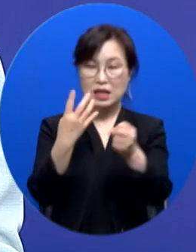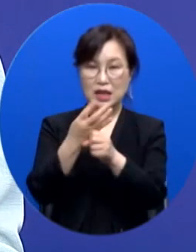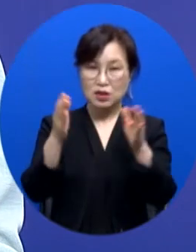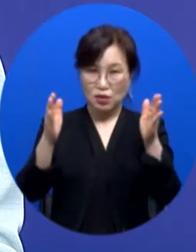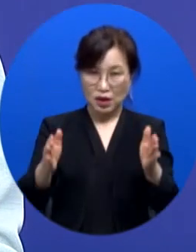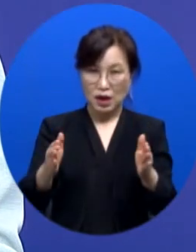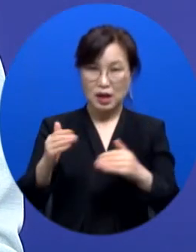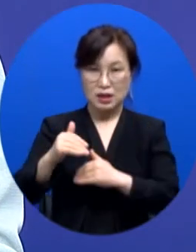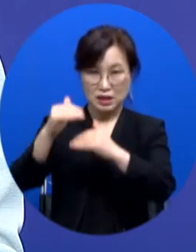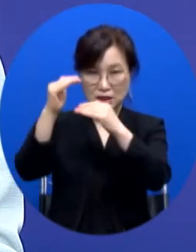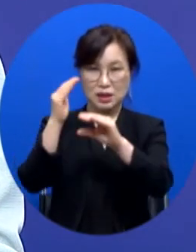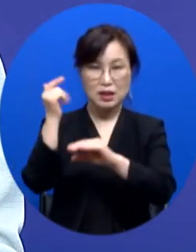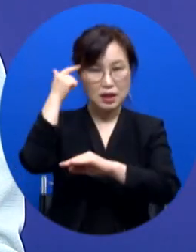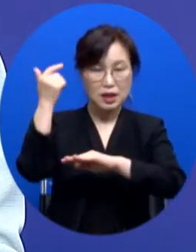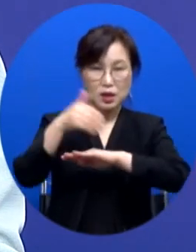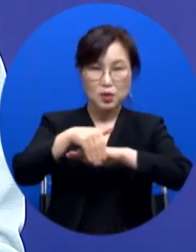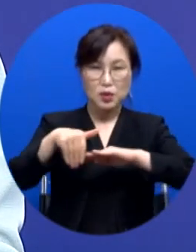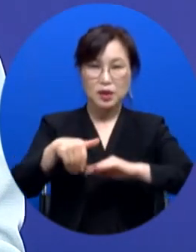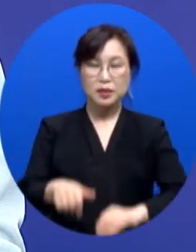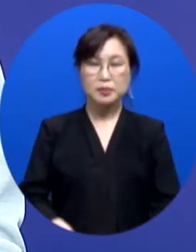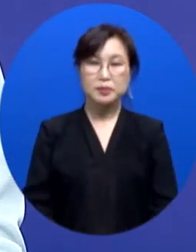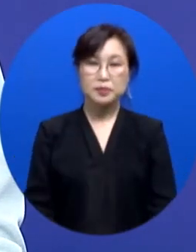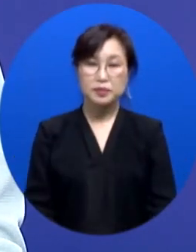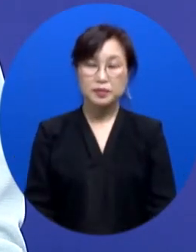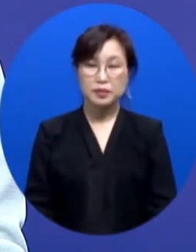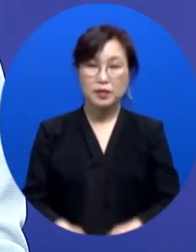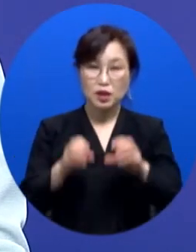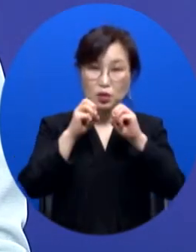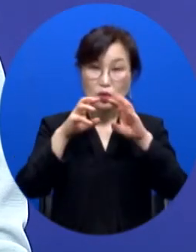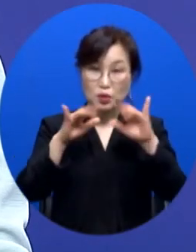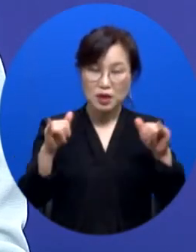선교사들이 몸과 마음을 회복하는 시간이 되길 바라겠습니다. 최대진 기자 수고하셨습니다.